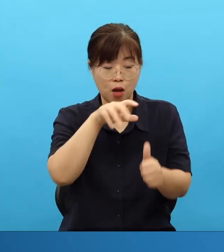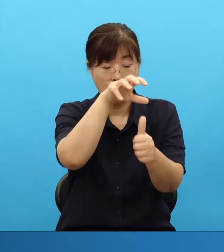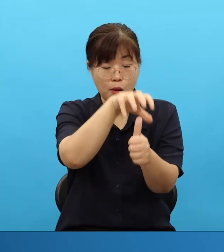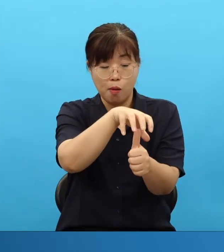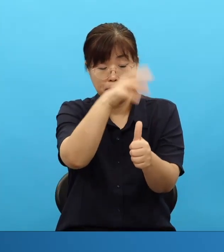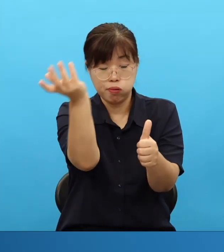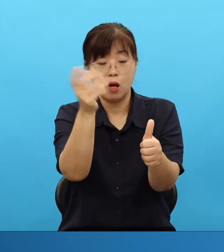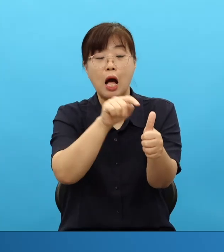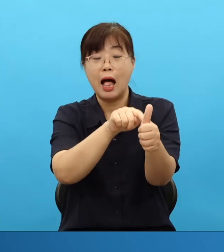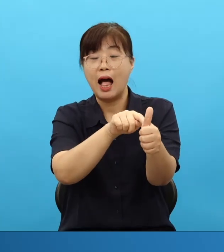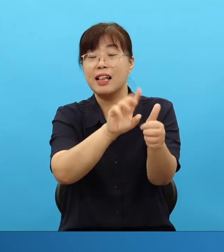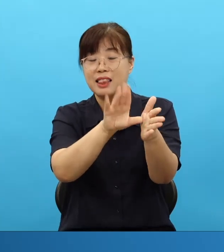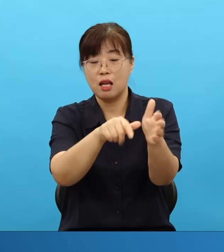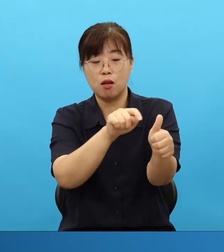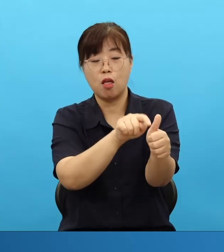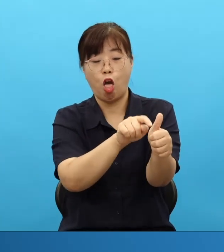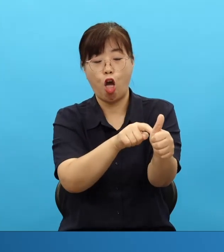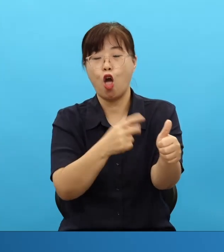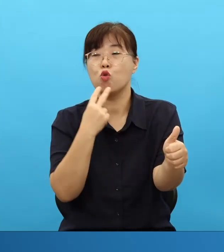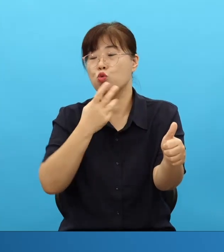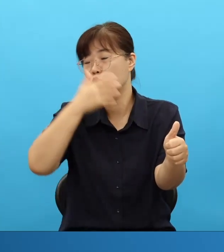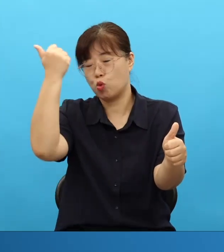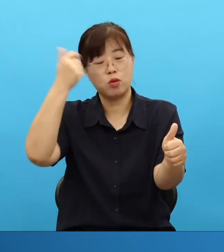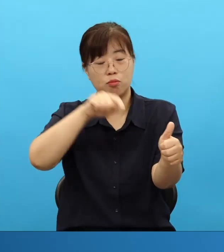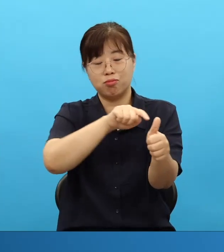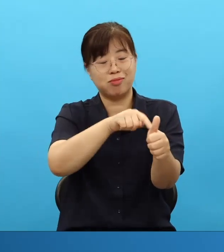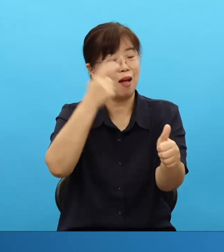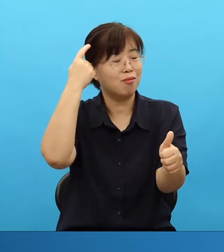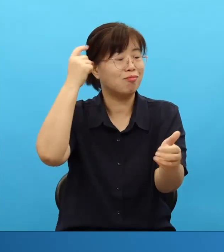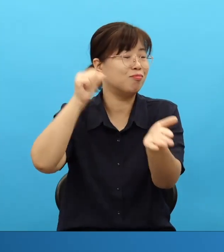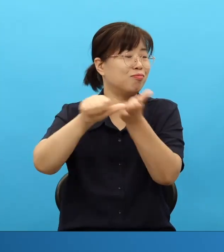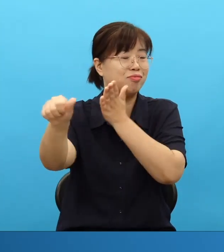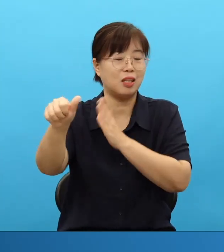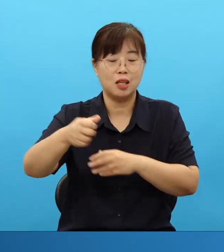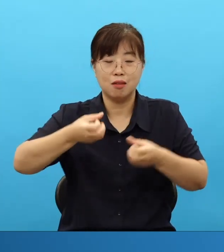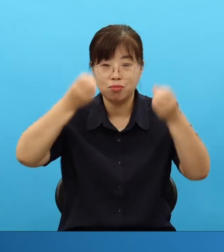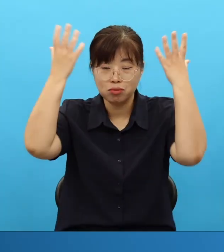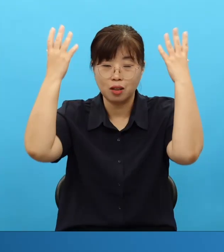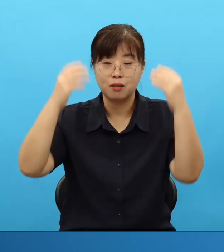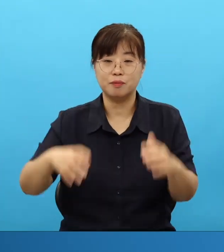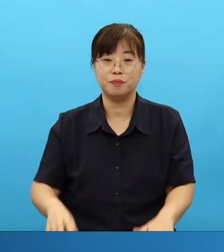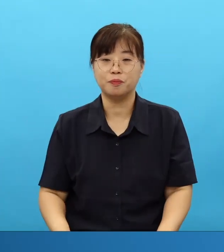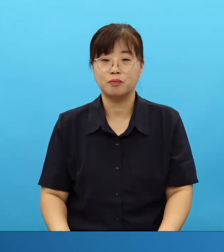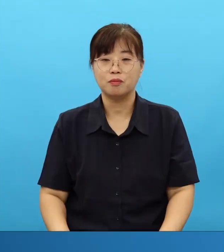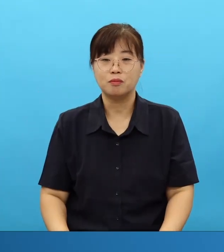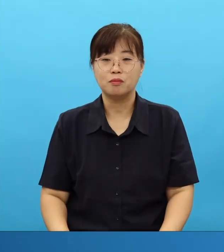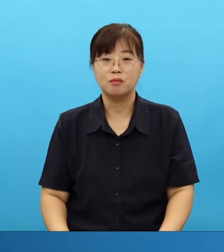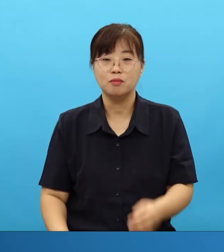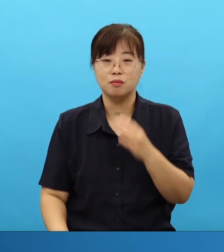있어요 자 여러분이 어떤를 가르쳐야